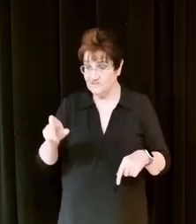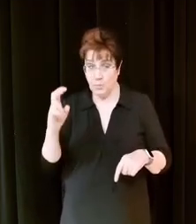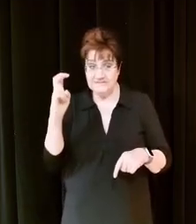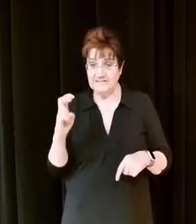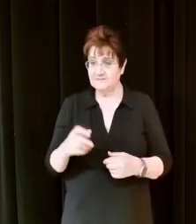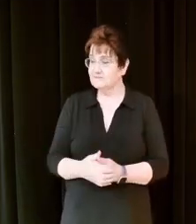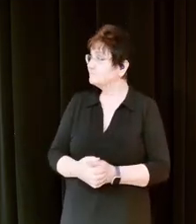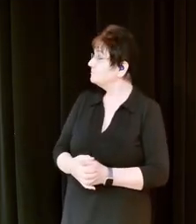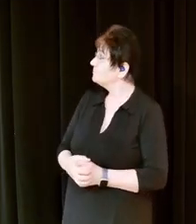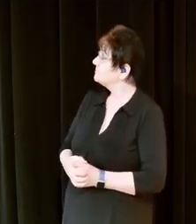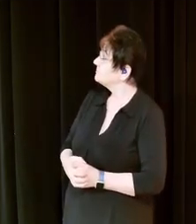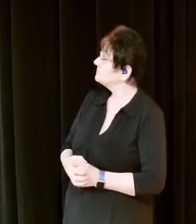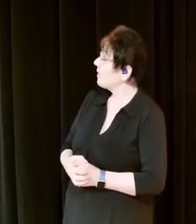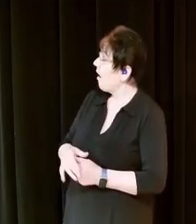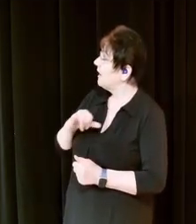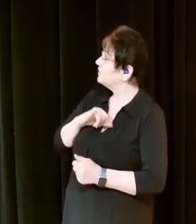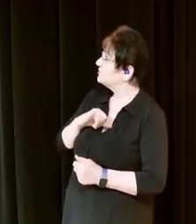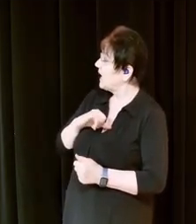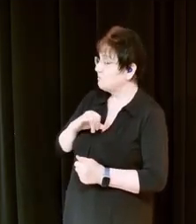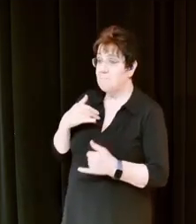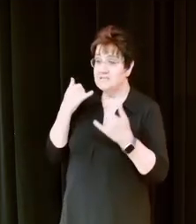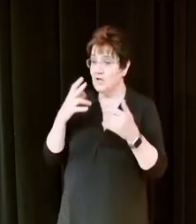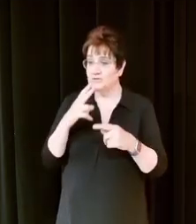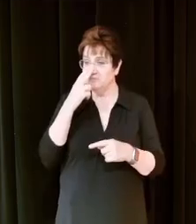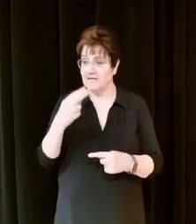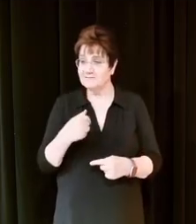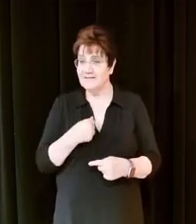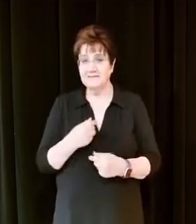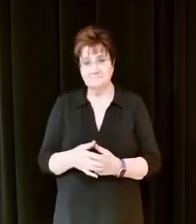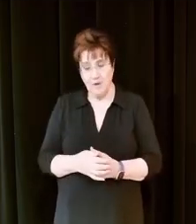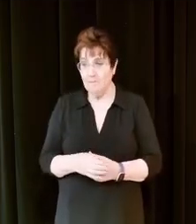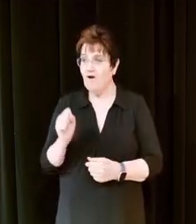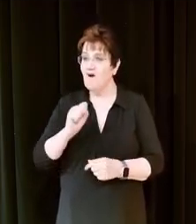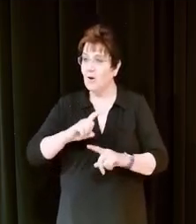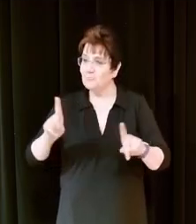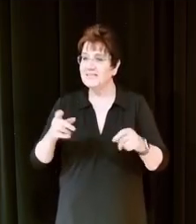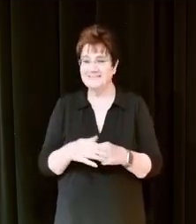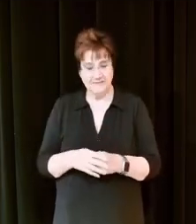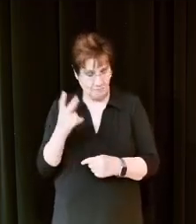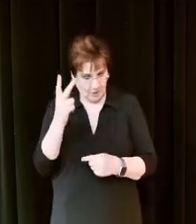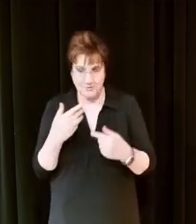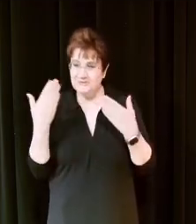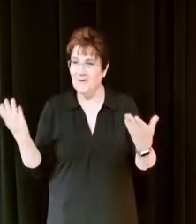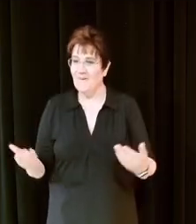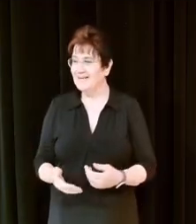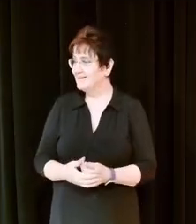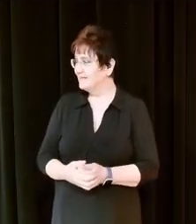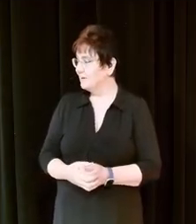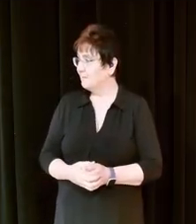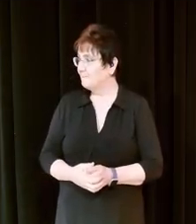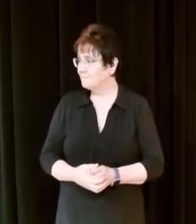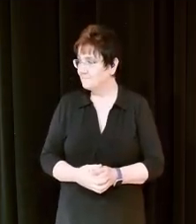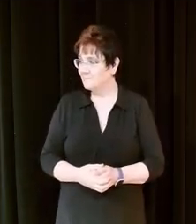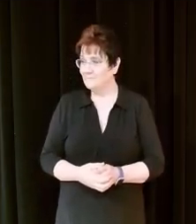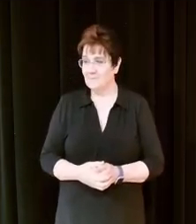Ah, interessant, habe ich nie gesehen, aber ja, das ist warum Kunst. Nicht? Warum nicht? Wunderbar, alles gut,